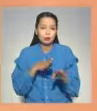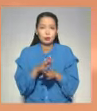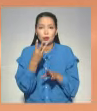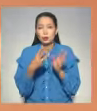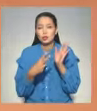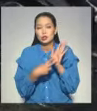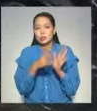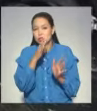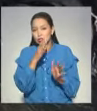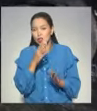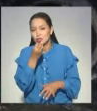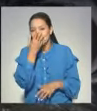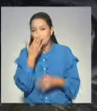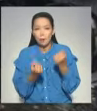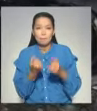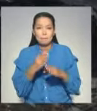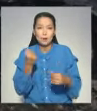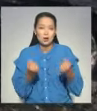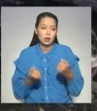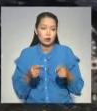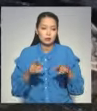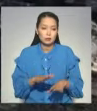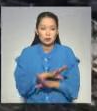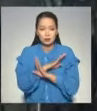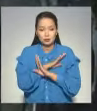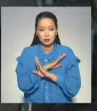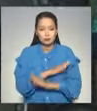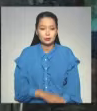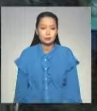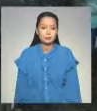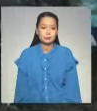37 жастағы Жапон автокөлігінің жүргізушісі қаза болды.